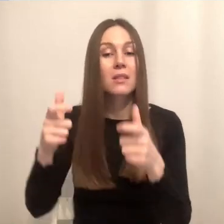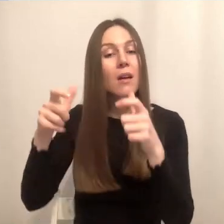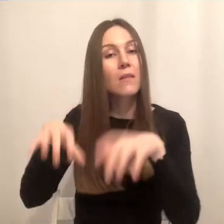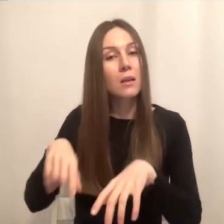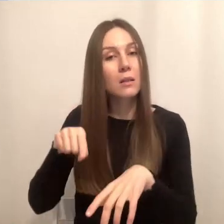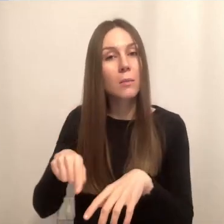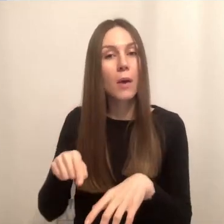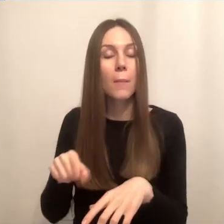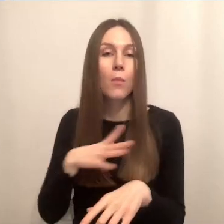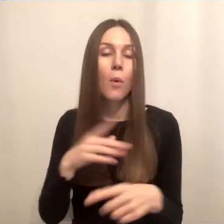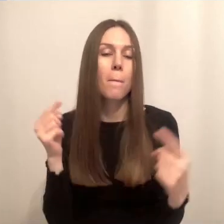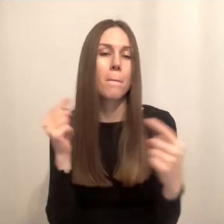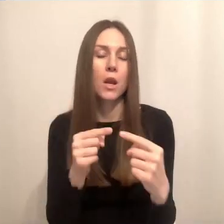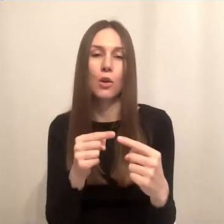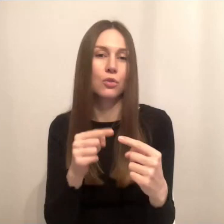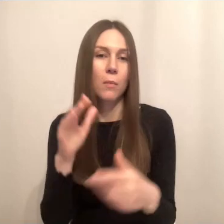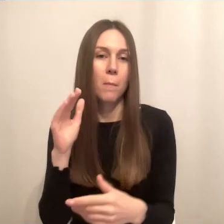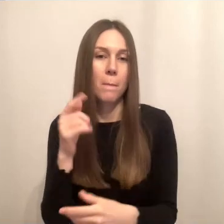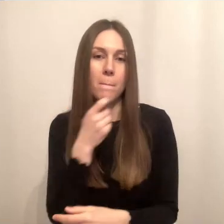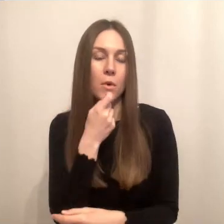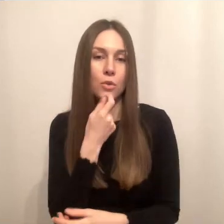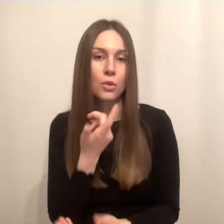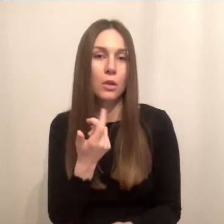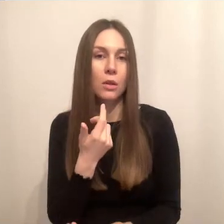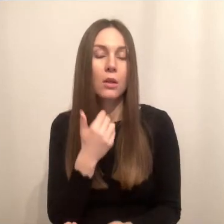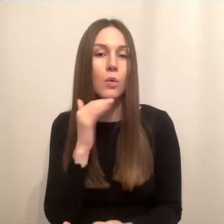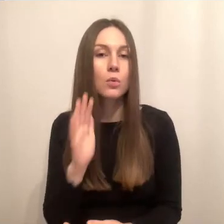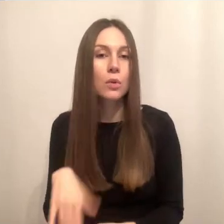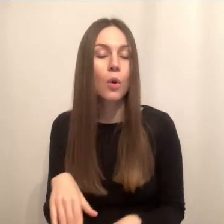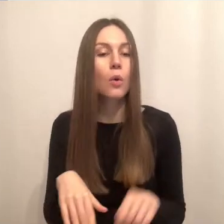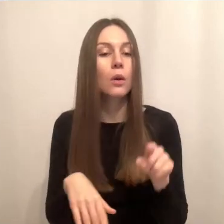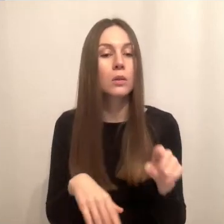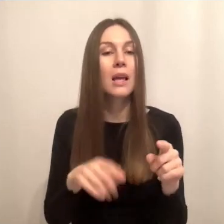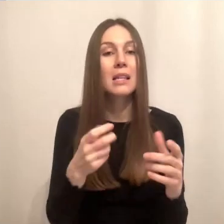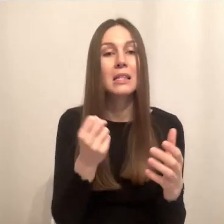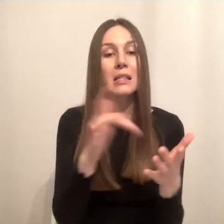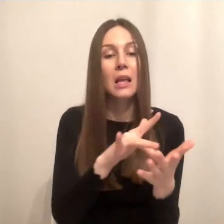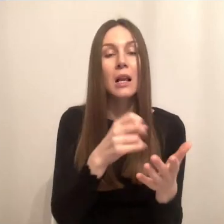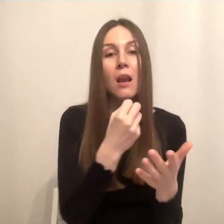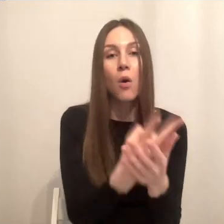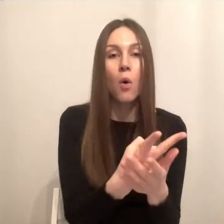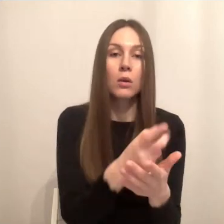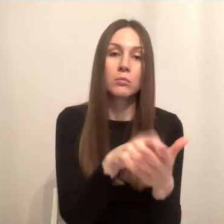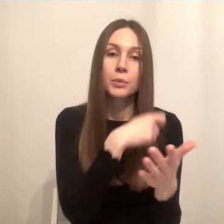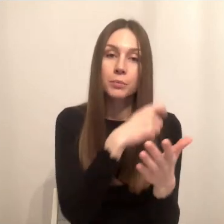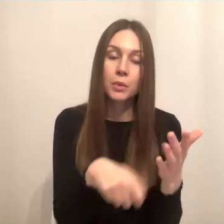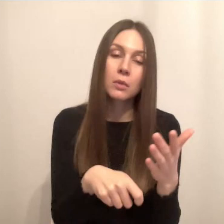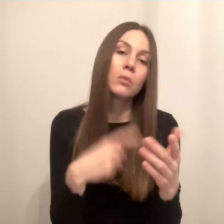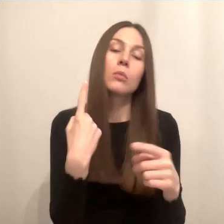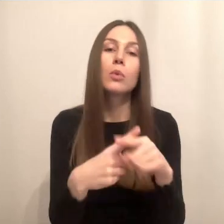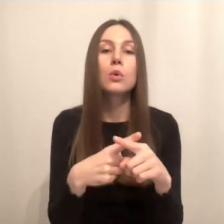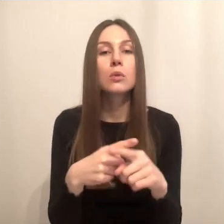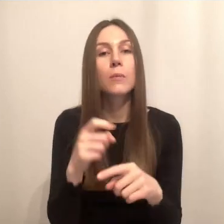pasipriešino, kad nebūtų likviduota ir centrinė ligoninė ir taip pat, kad būtų išlaikytas